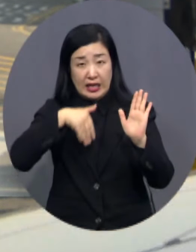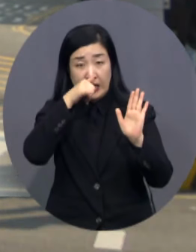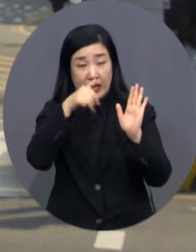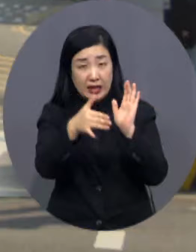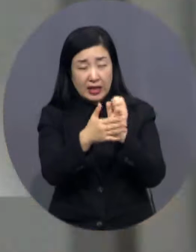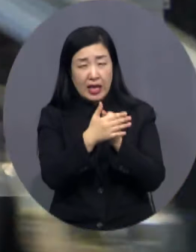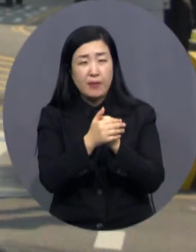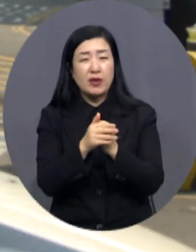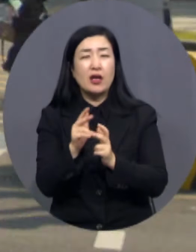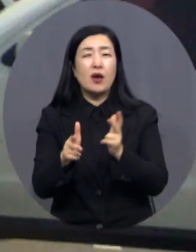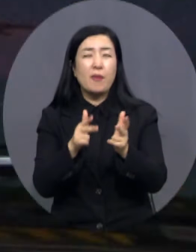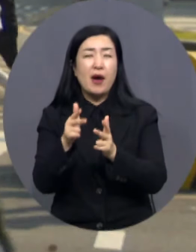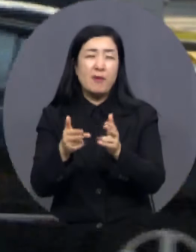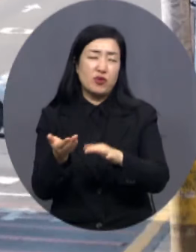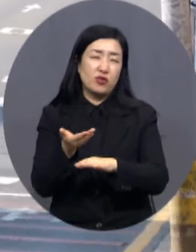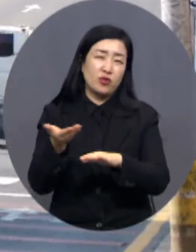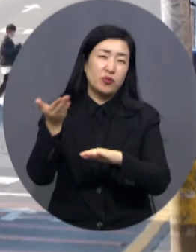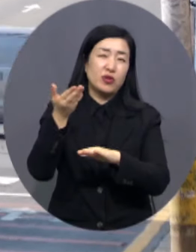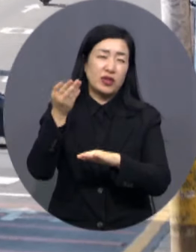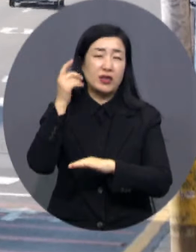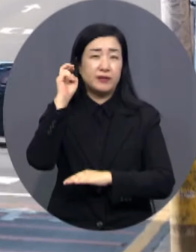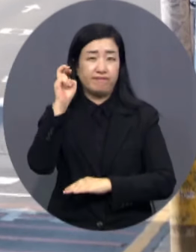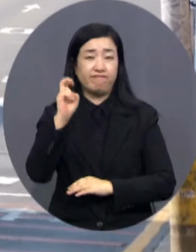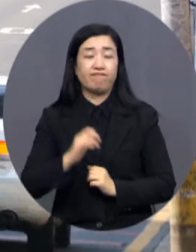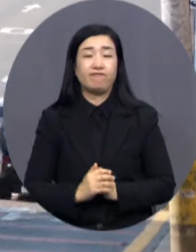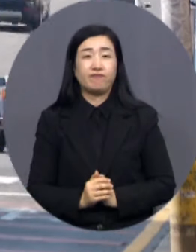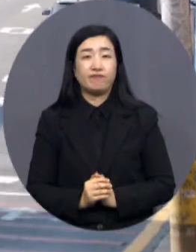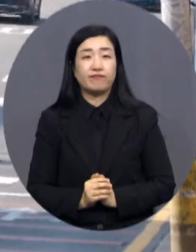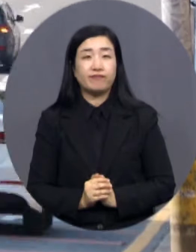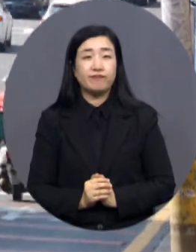산업화 비중이 높기 때문으로 분석했습니다